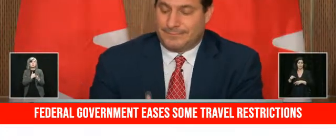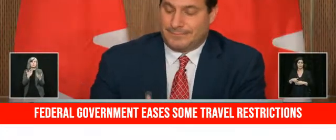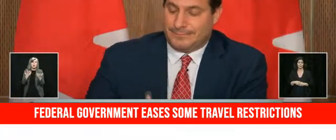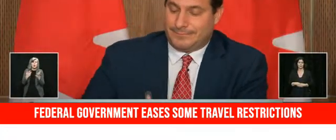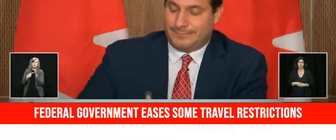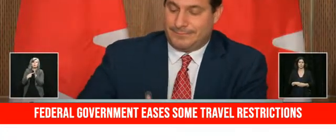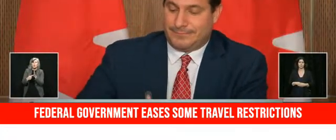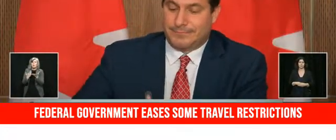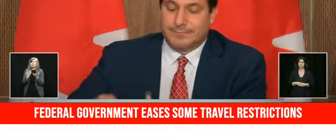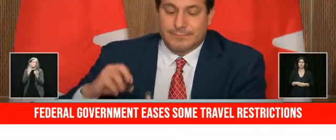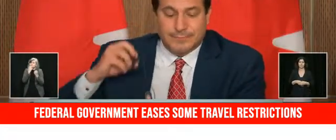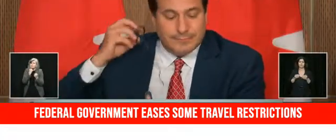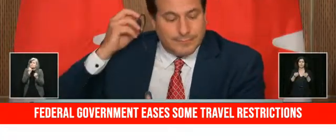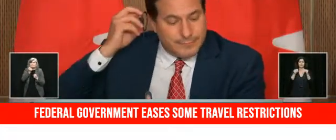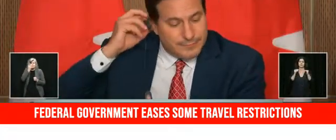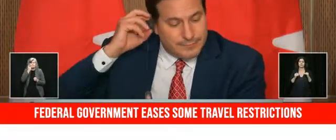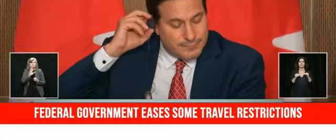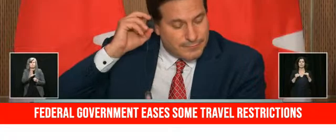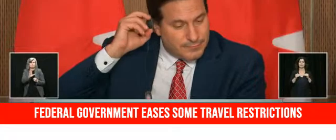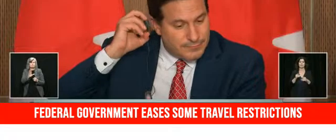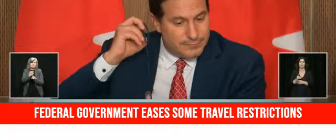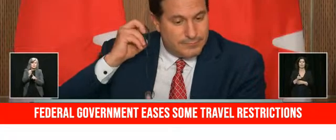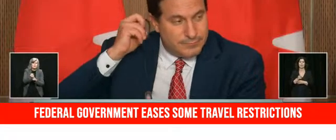Operator, next question.